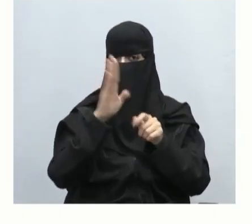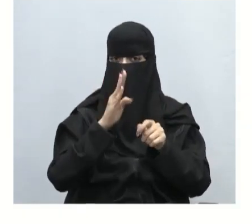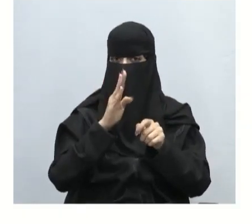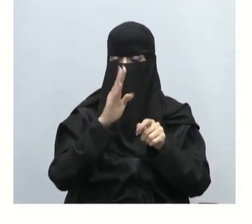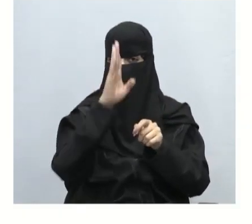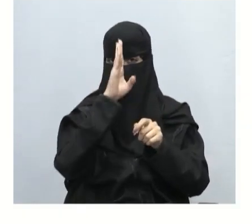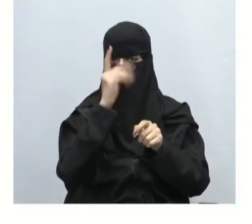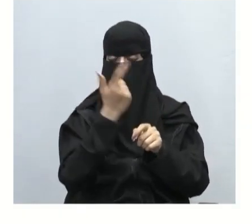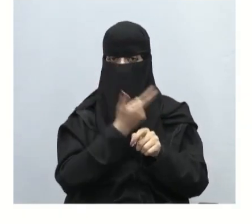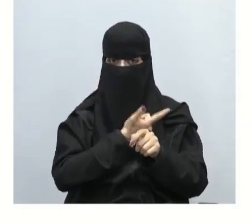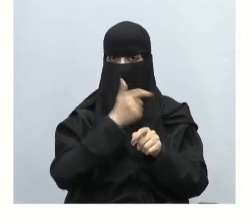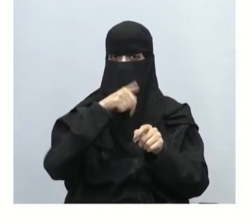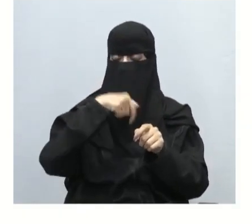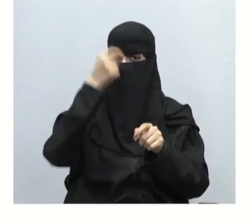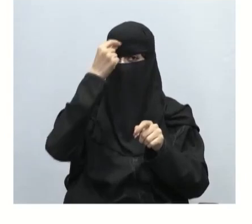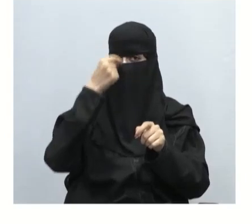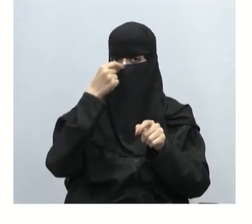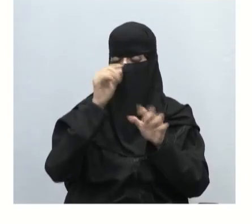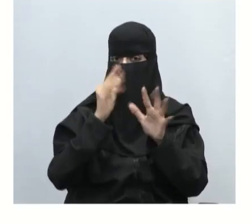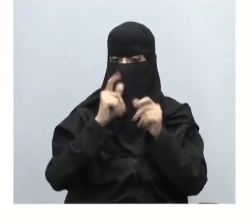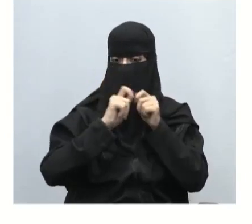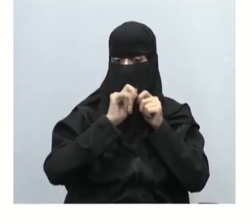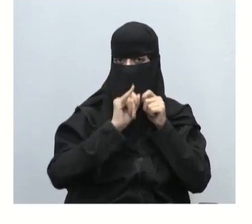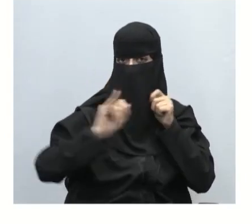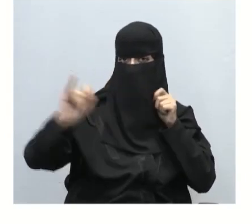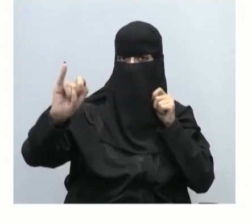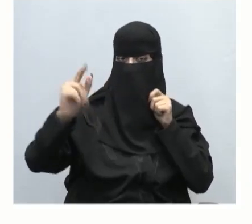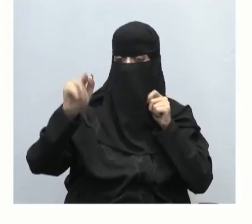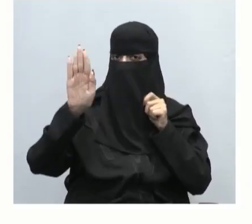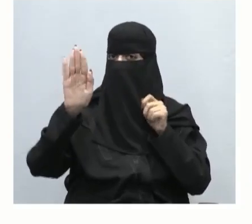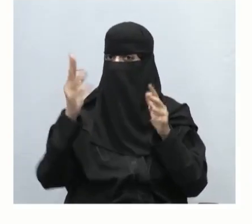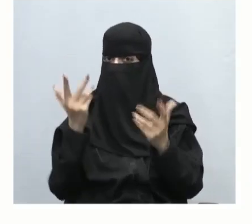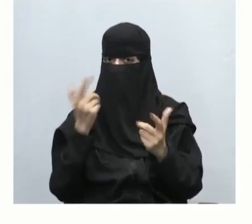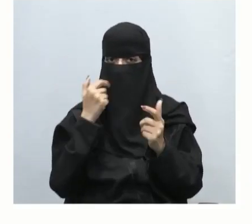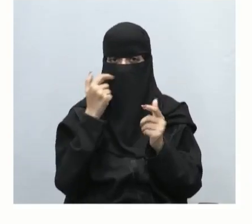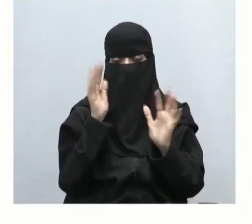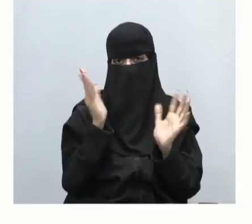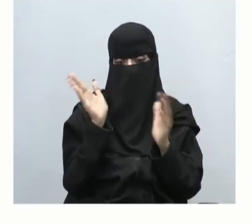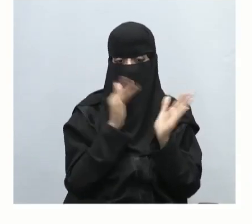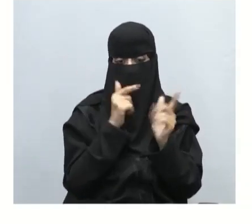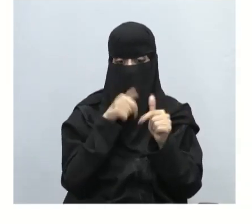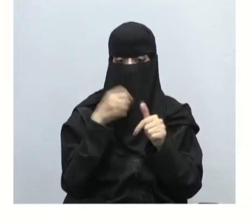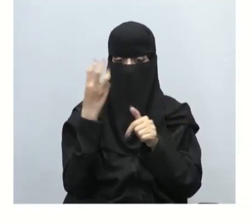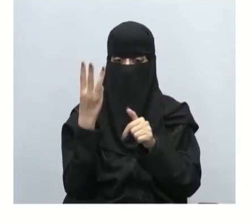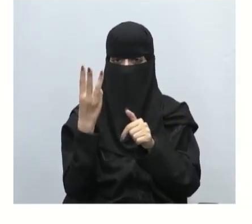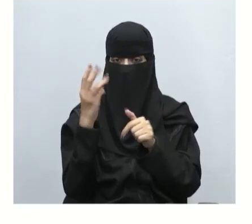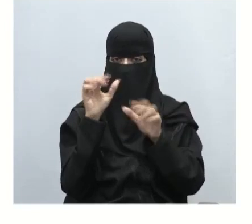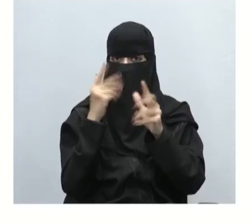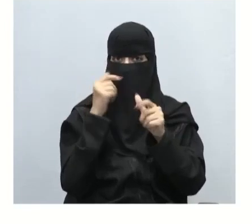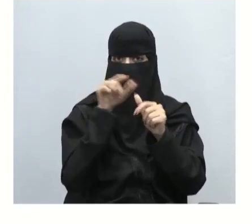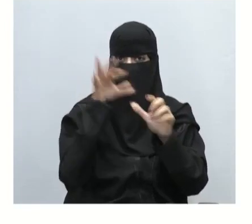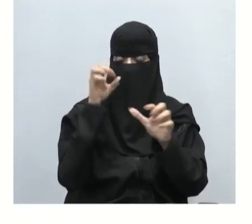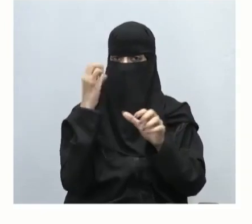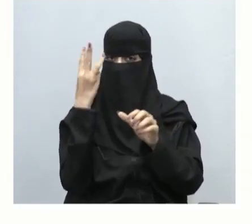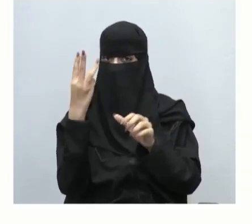والخميس اذا يركض مسافه س كل م اذا سوف تصبح 3 س نرمز لها بالرمز 3